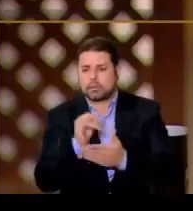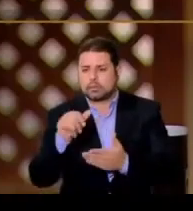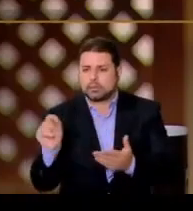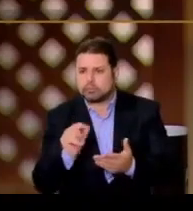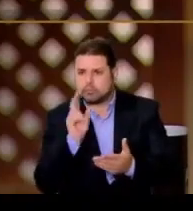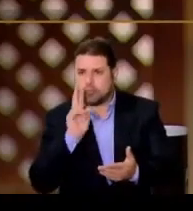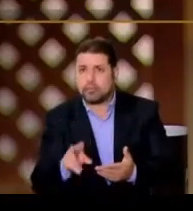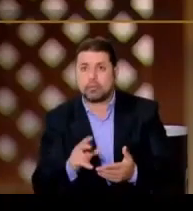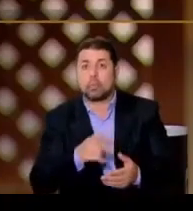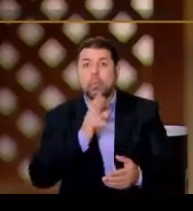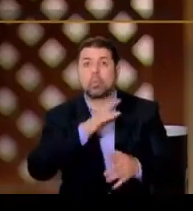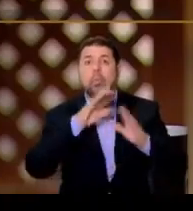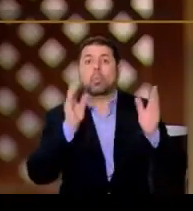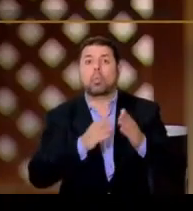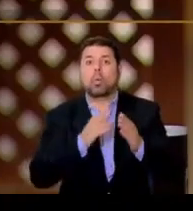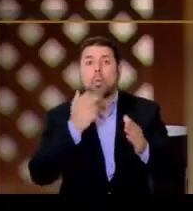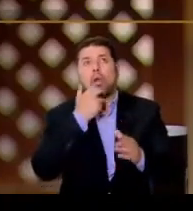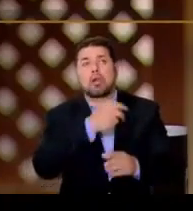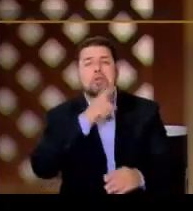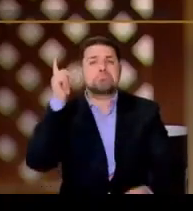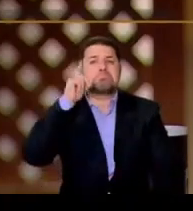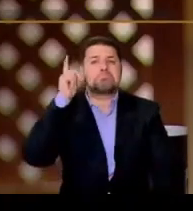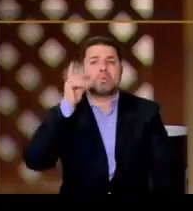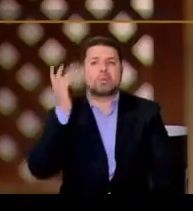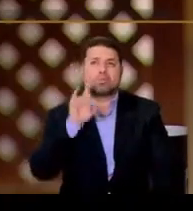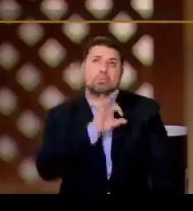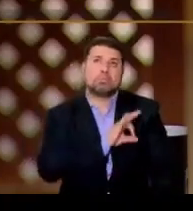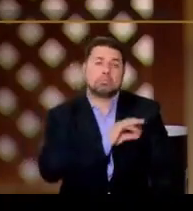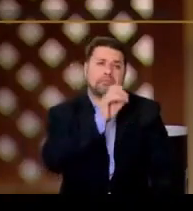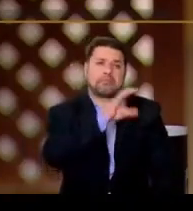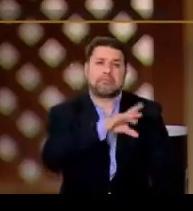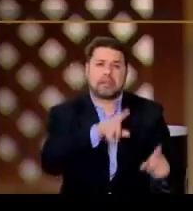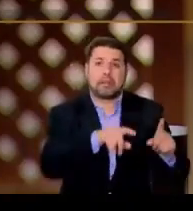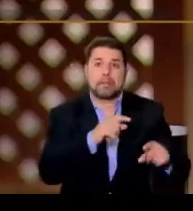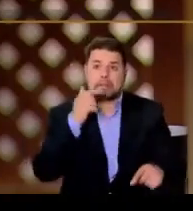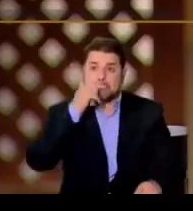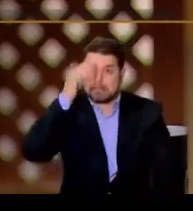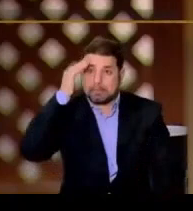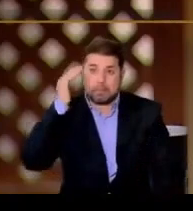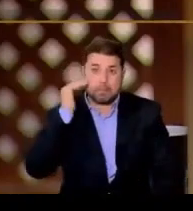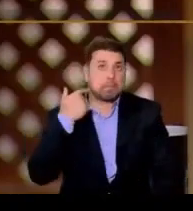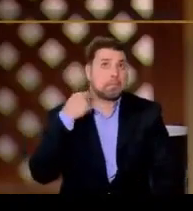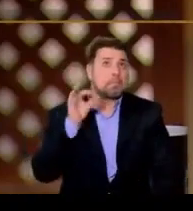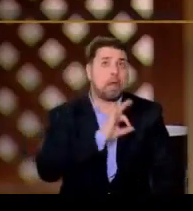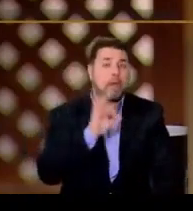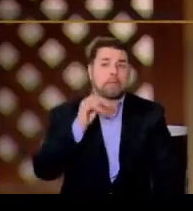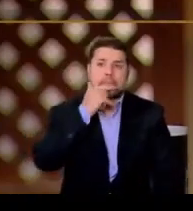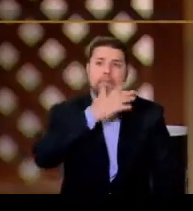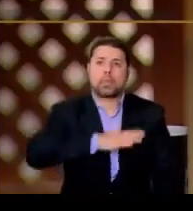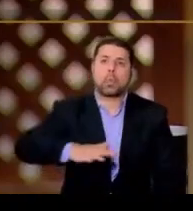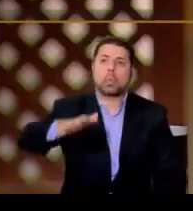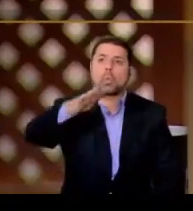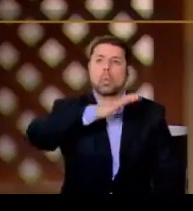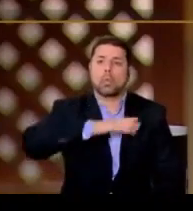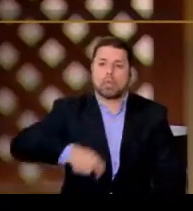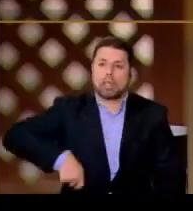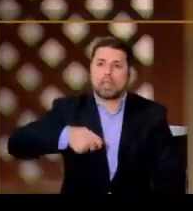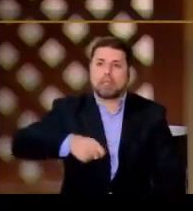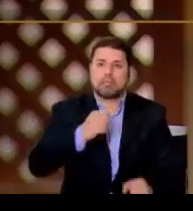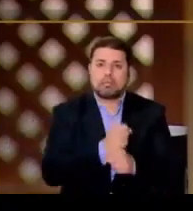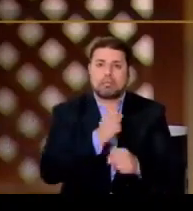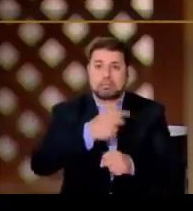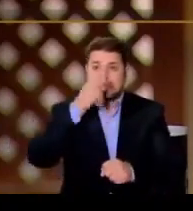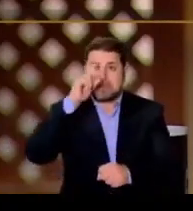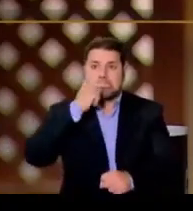الواجبات كل الكلام ده الرجاله مش حاسين بيه الا من رحم ربك انما في العام المطلق كل الفاتوره بتاعه